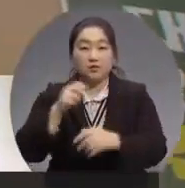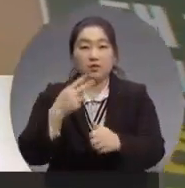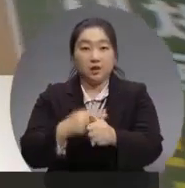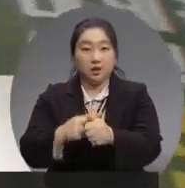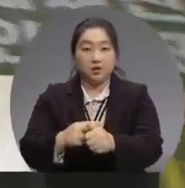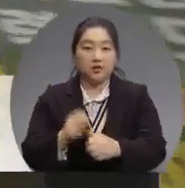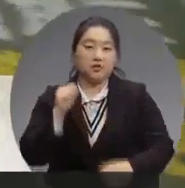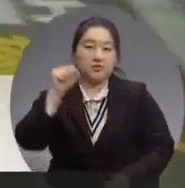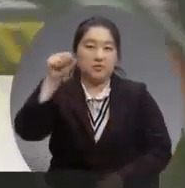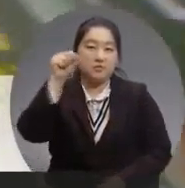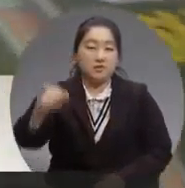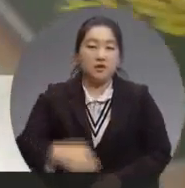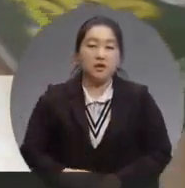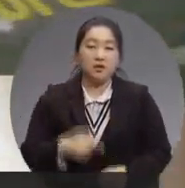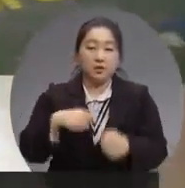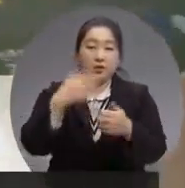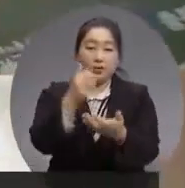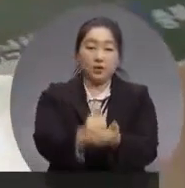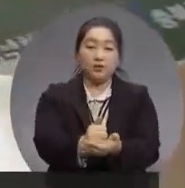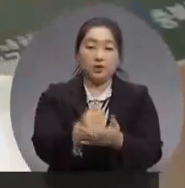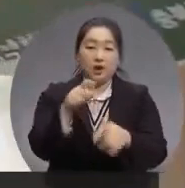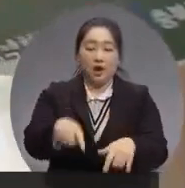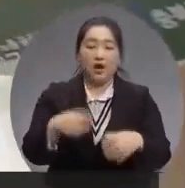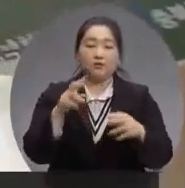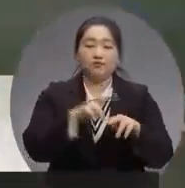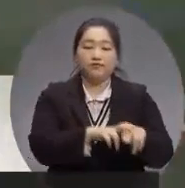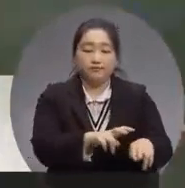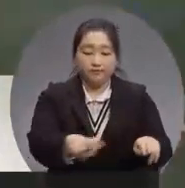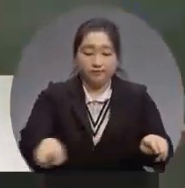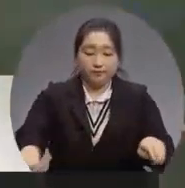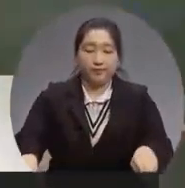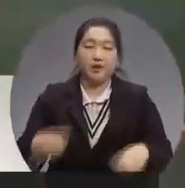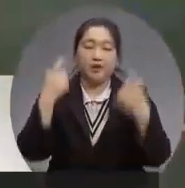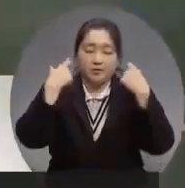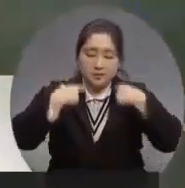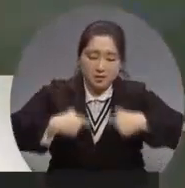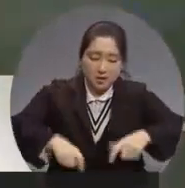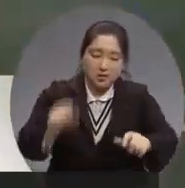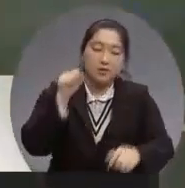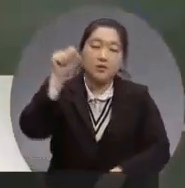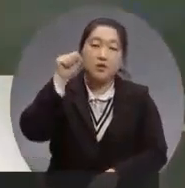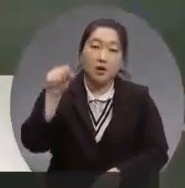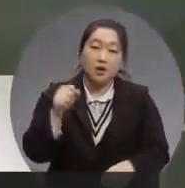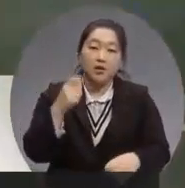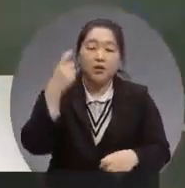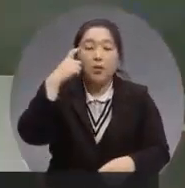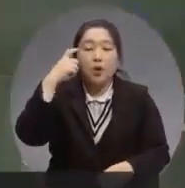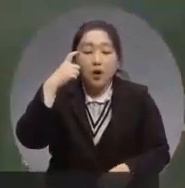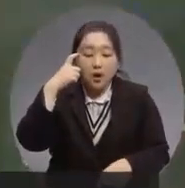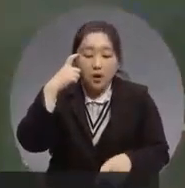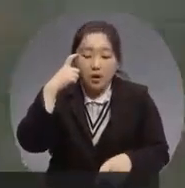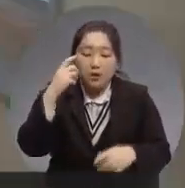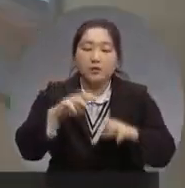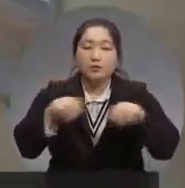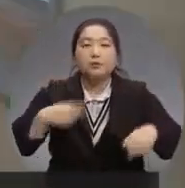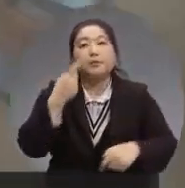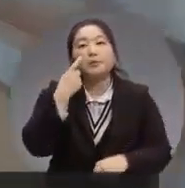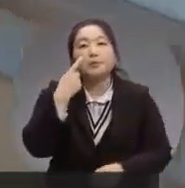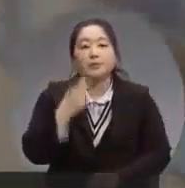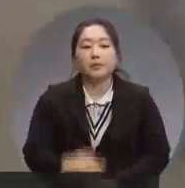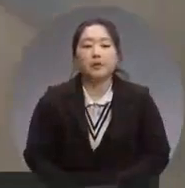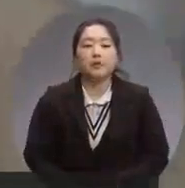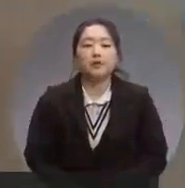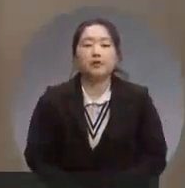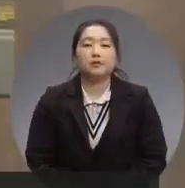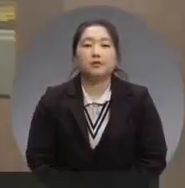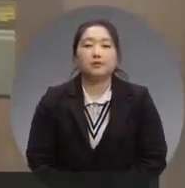나섰습니다. 교육감실 앞을 점거하고 밤샘 농성을 벌였는데요. 그 이유가 무엇인지 이지현 기자가